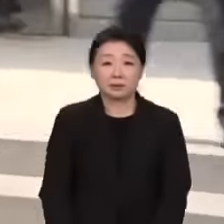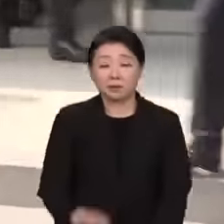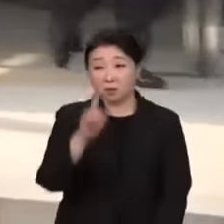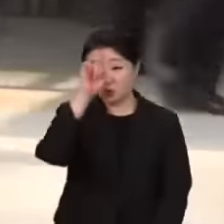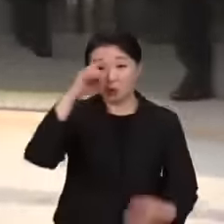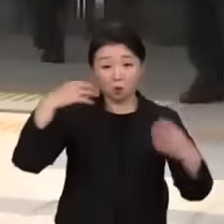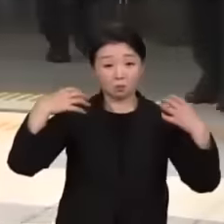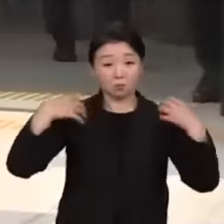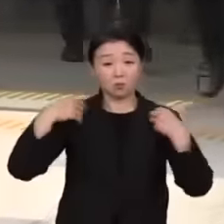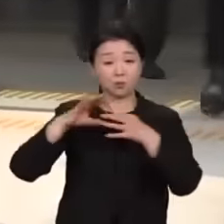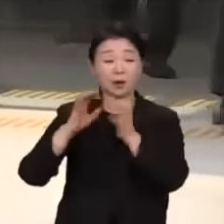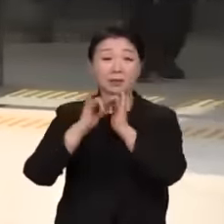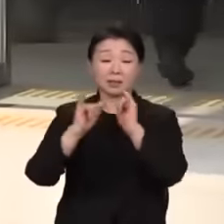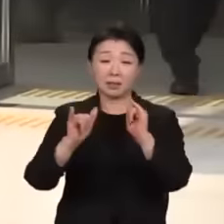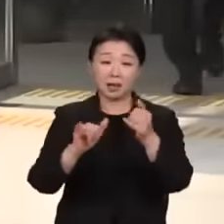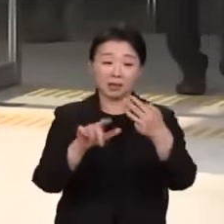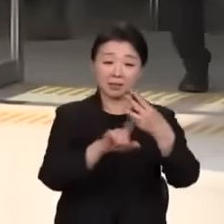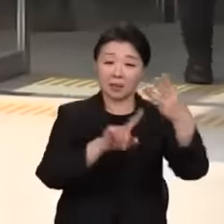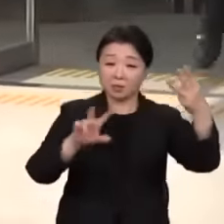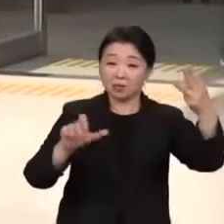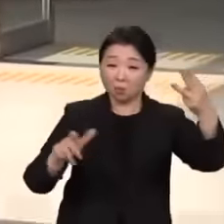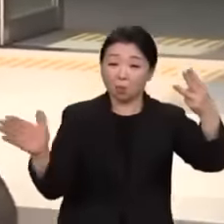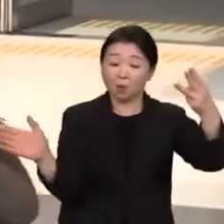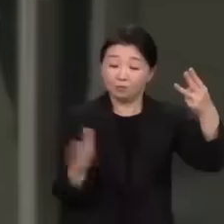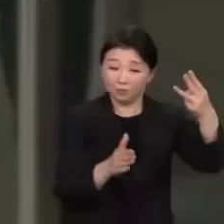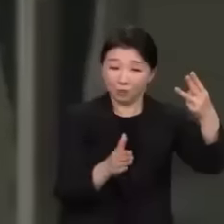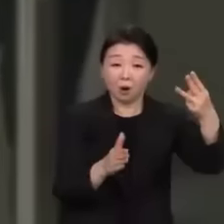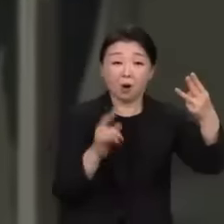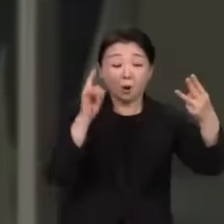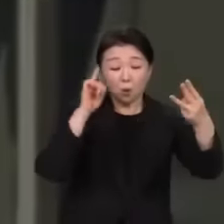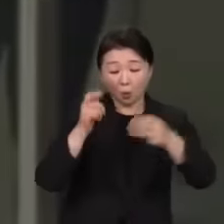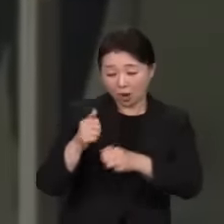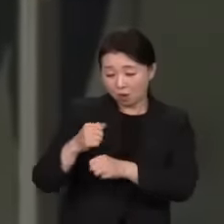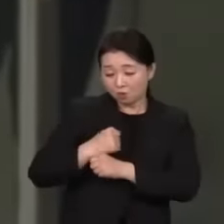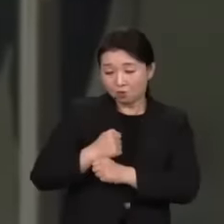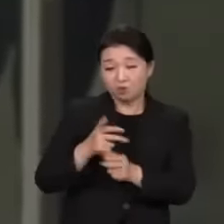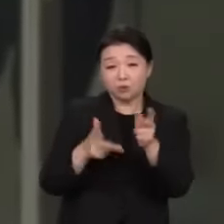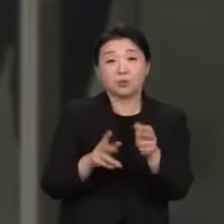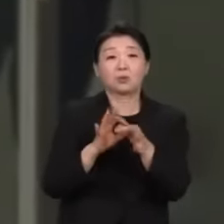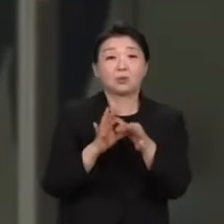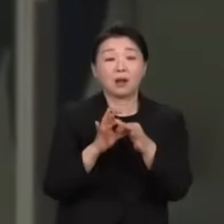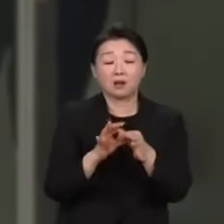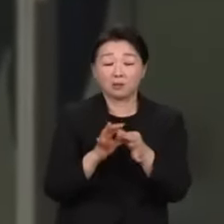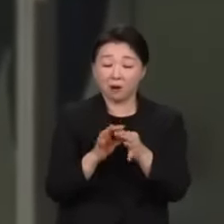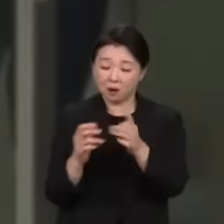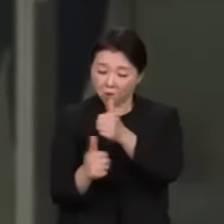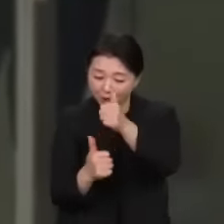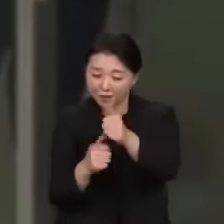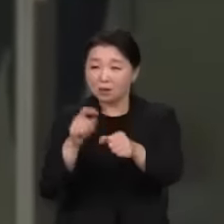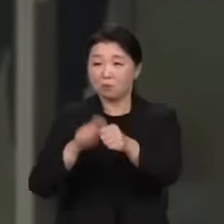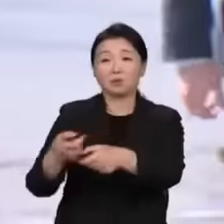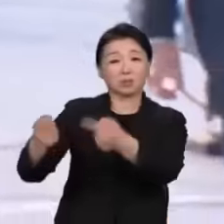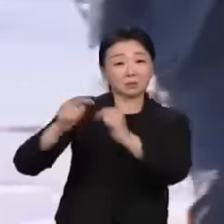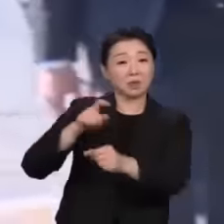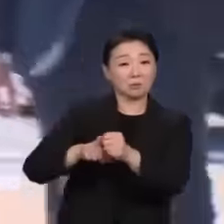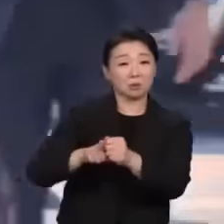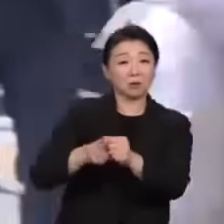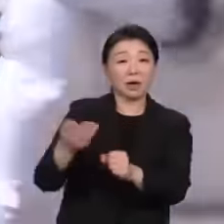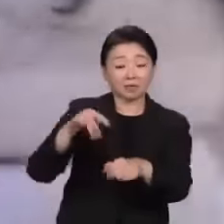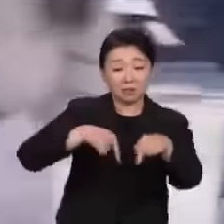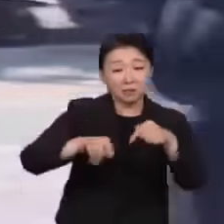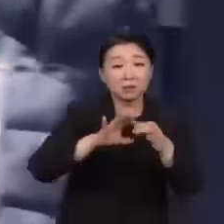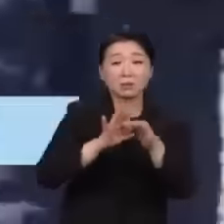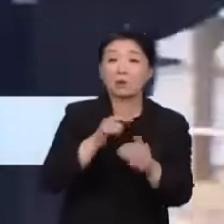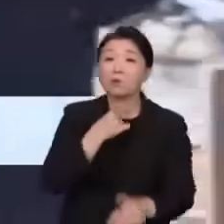관계자는 25일부터 진행되는 방산협력 주요 공관장 회의에 참석하기 위한 것이라고 밝혔지만